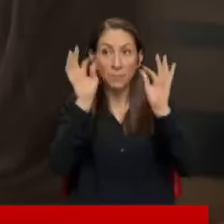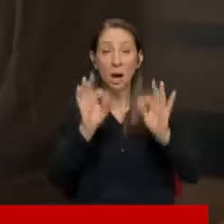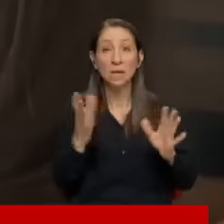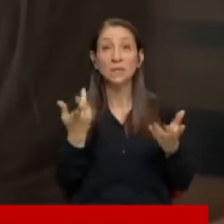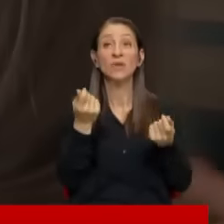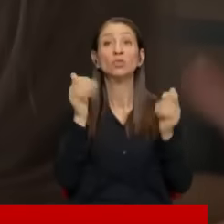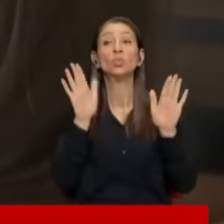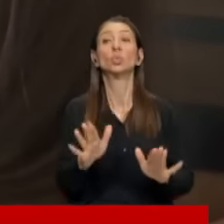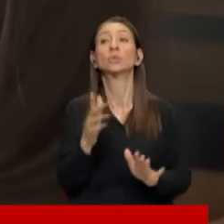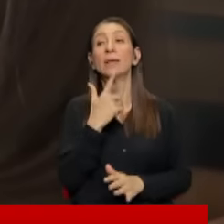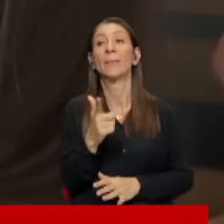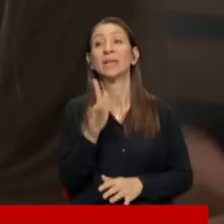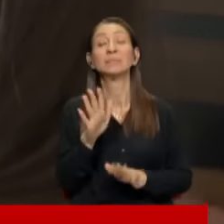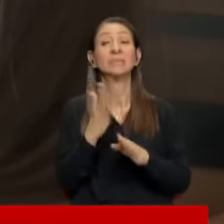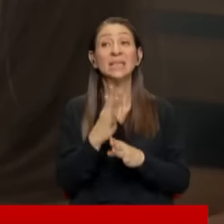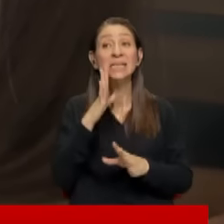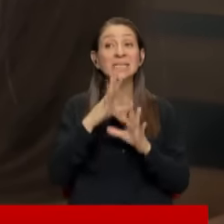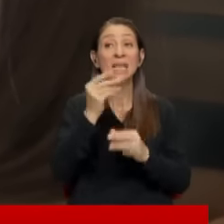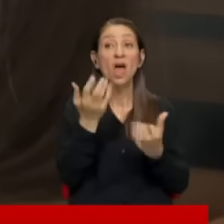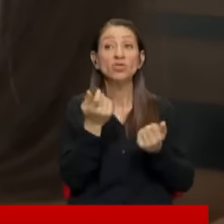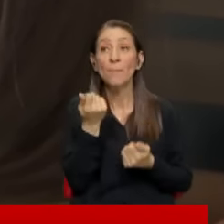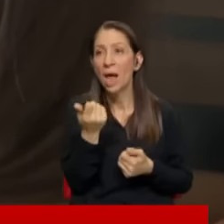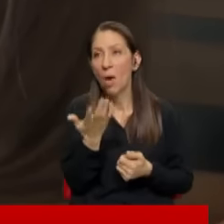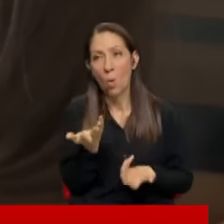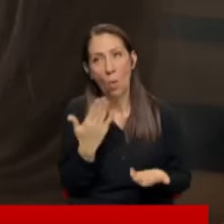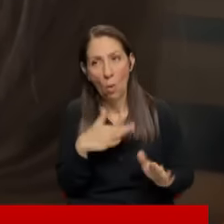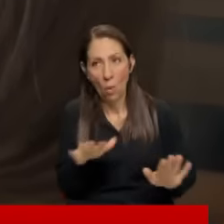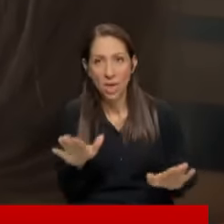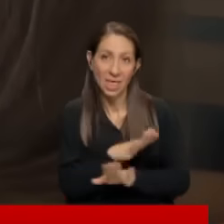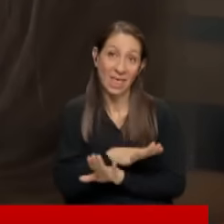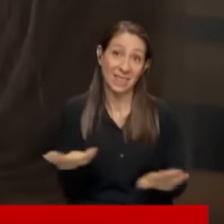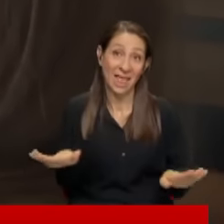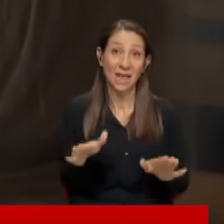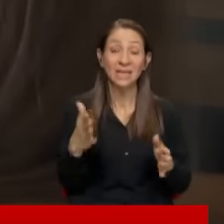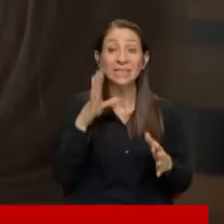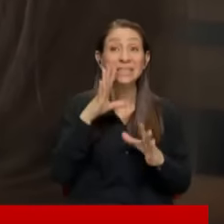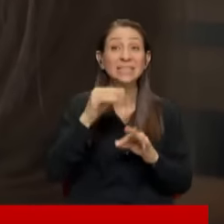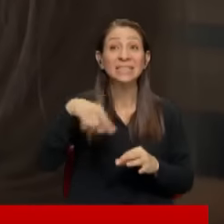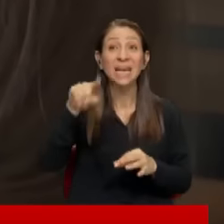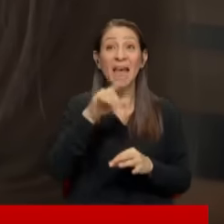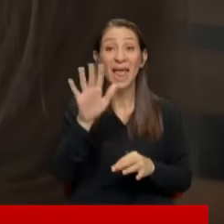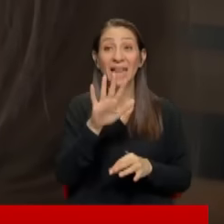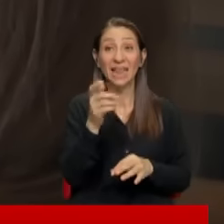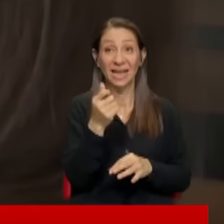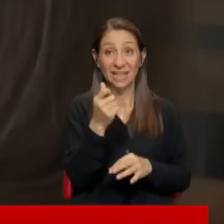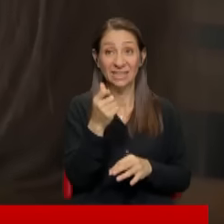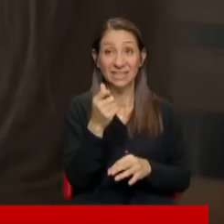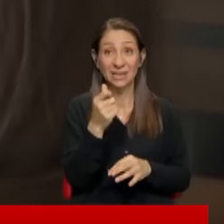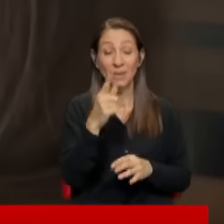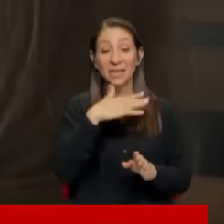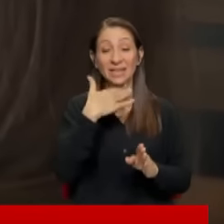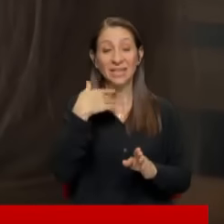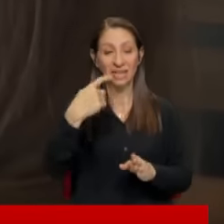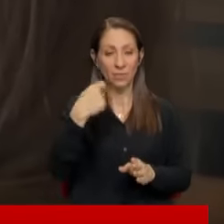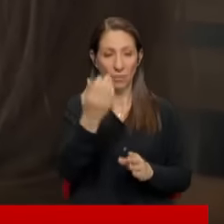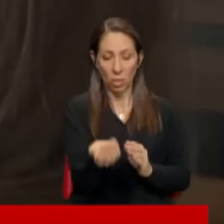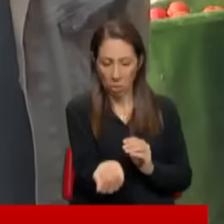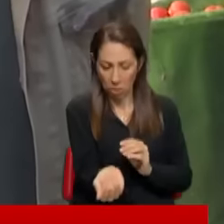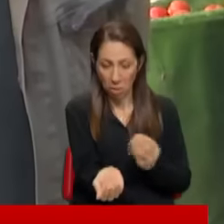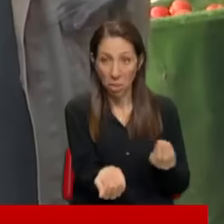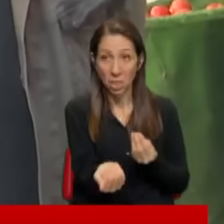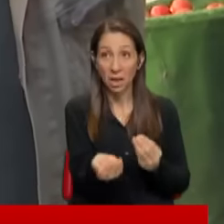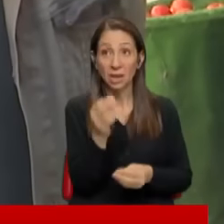Artık fiyatlara dur demek lazım çünkü insanların alacak gücü kalmadı. Yeter yani. Çünkü insanlar 50 liralık bir kıyma veriyoruz, bir avuç içi